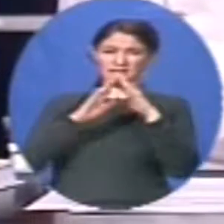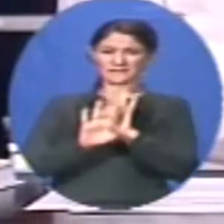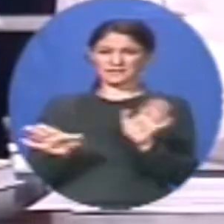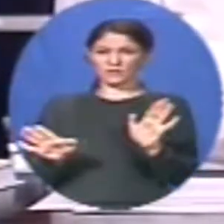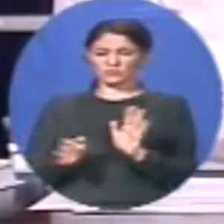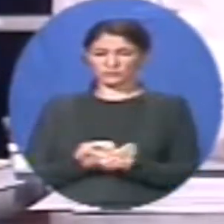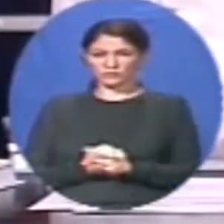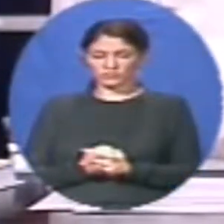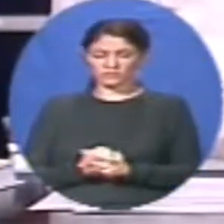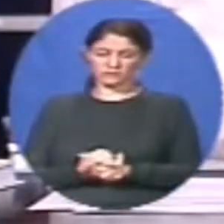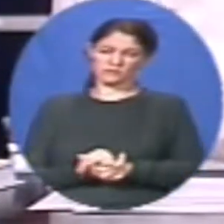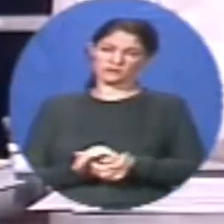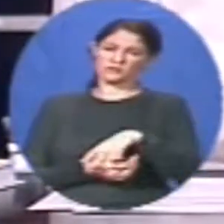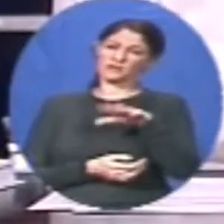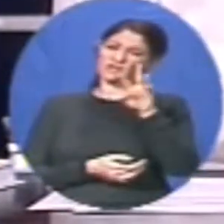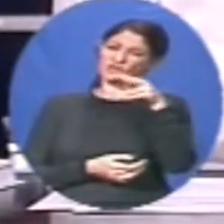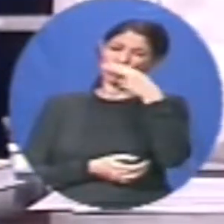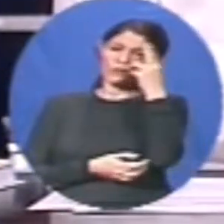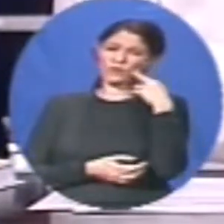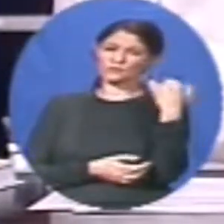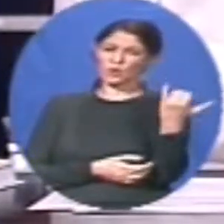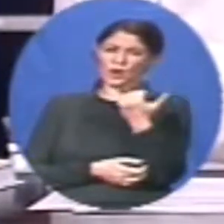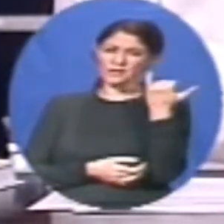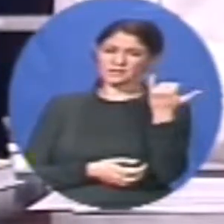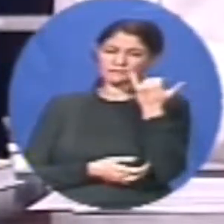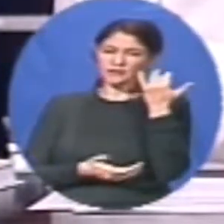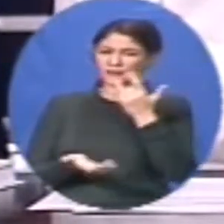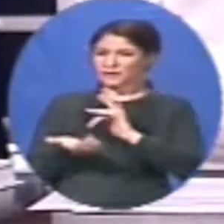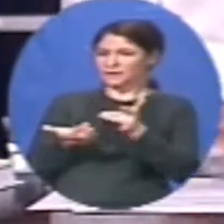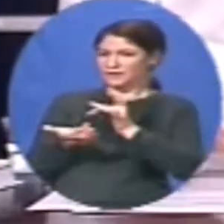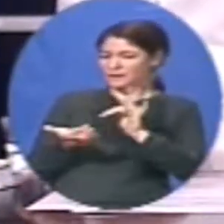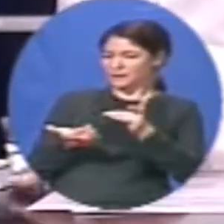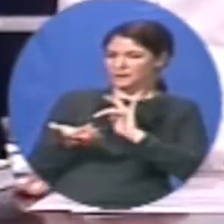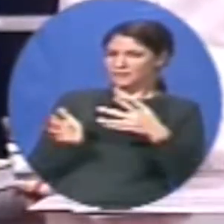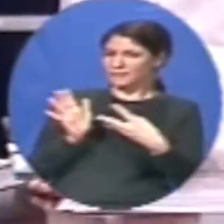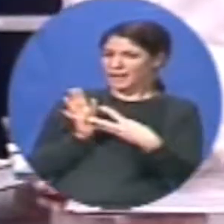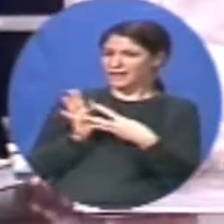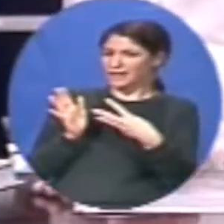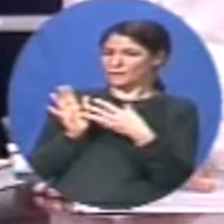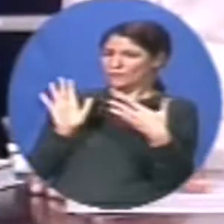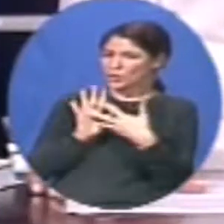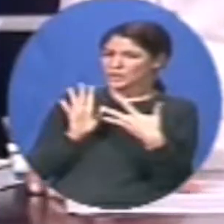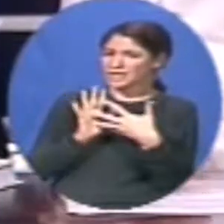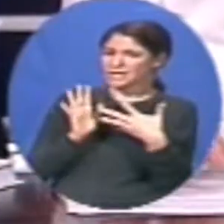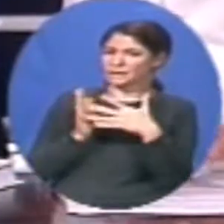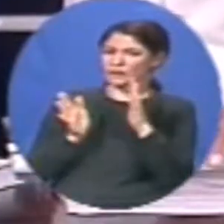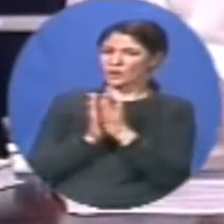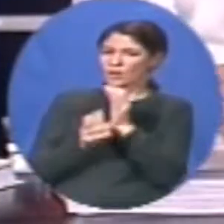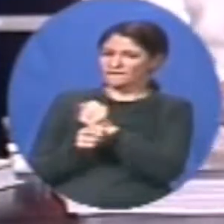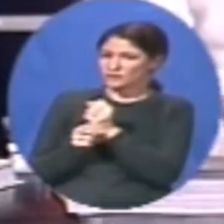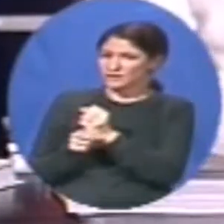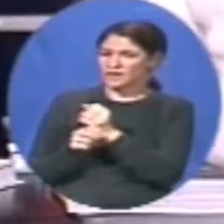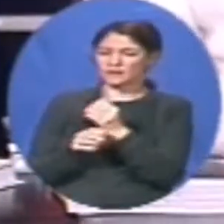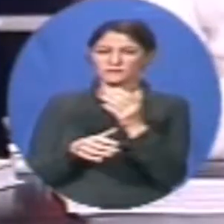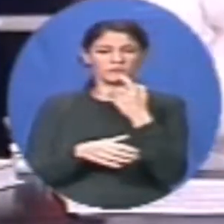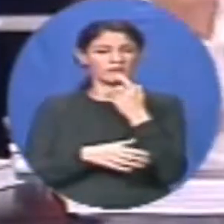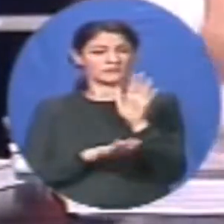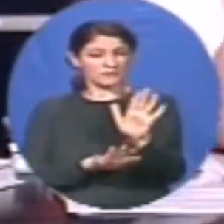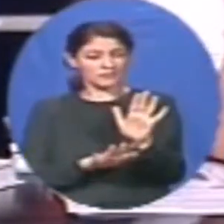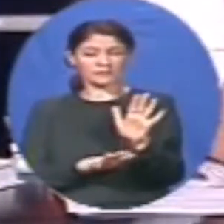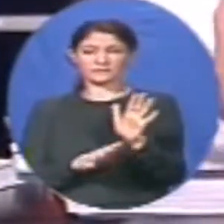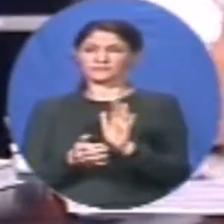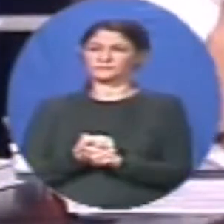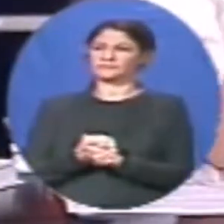המיילים, ממשיכים לעבוד אחרי שעות העבודה, כלומר, כל הזמן הזה שפעם הקדשנו לבני משפחה הולך ונעלם. קודם